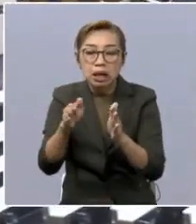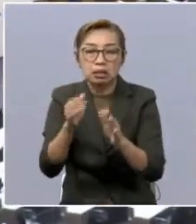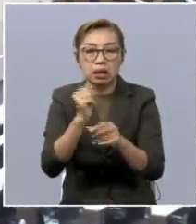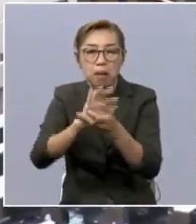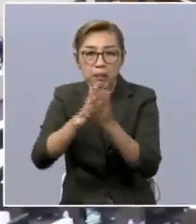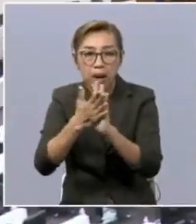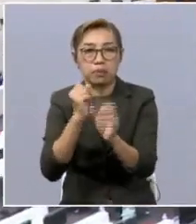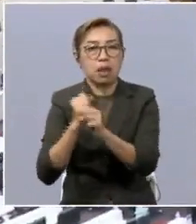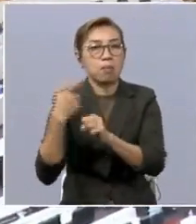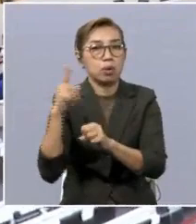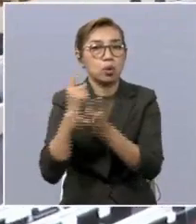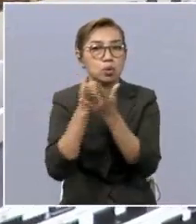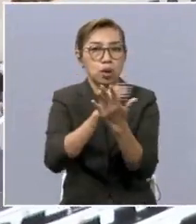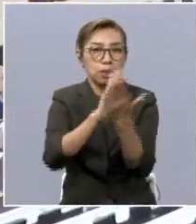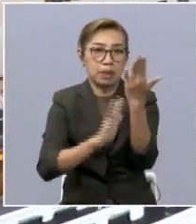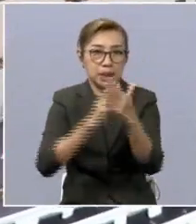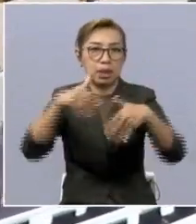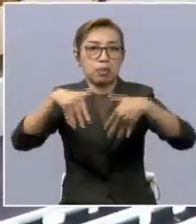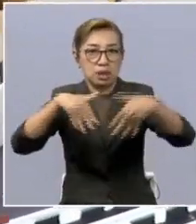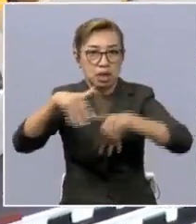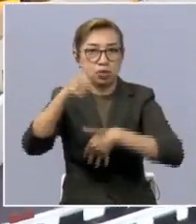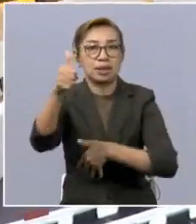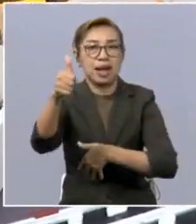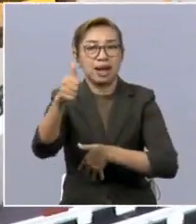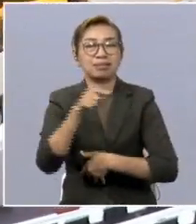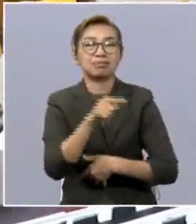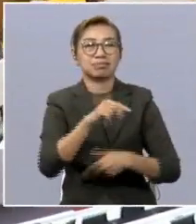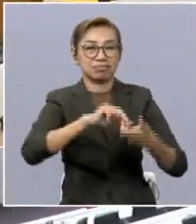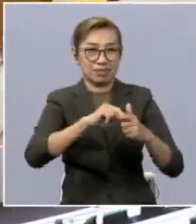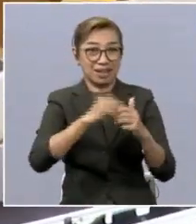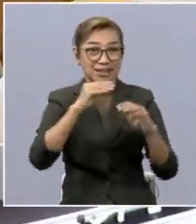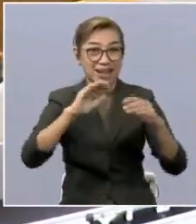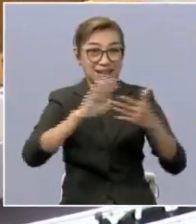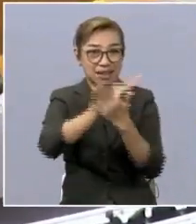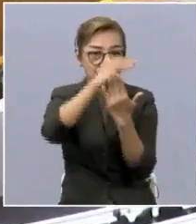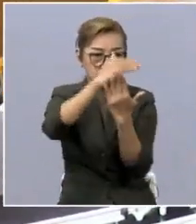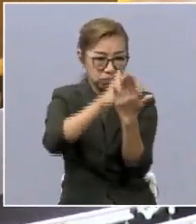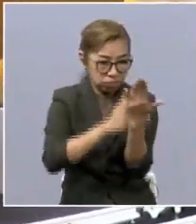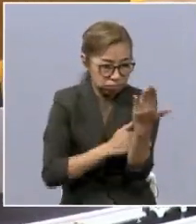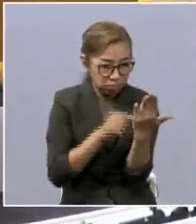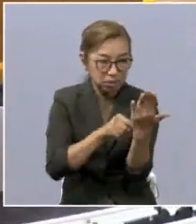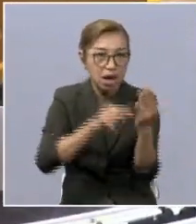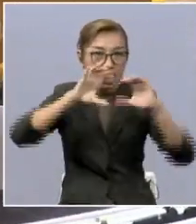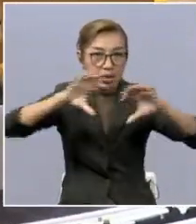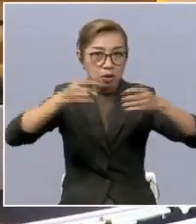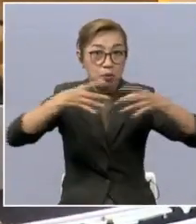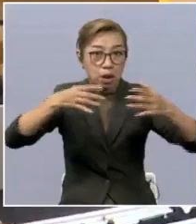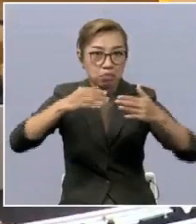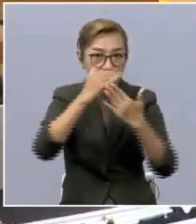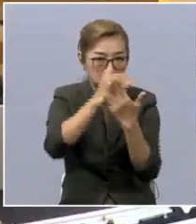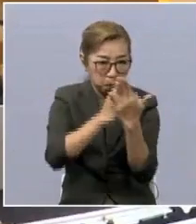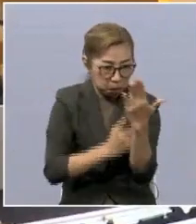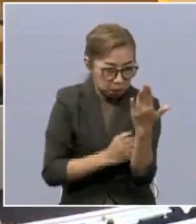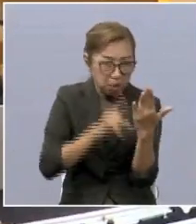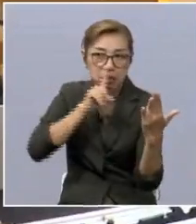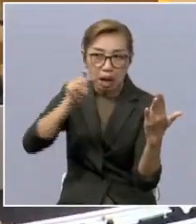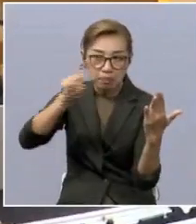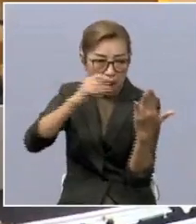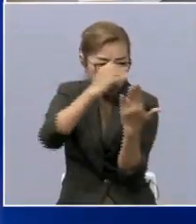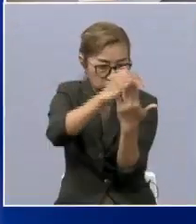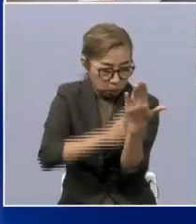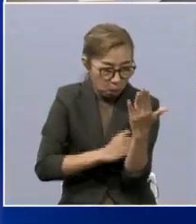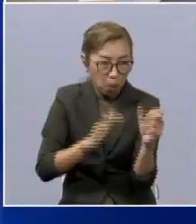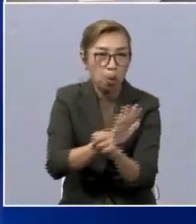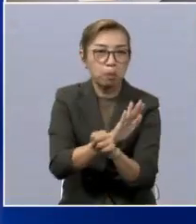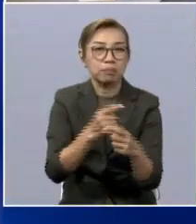ทศและประชาชนต่อไปเรียกว่าใส่มาแทบจะครบทุกด้านเลยนะฮะสำหรับฝ่ายค้านครับ แต่สุดท้ายแล้วก็ต้องจับตาว่